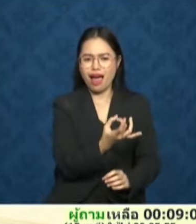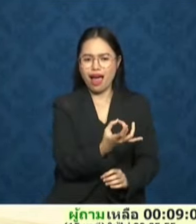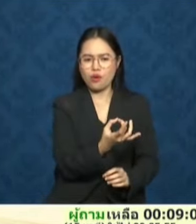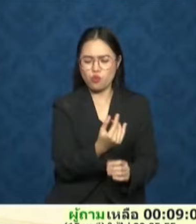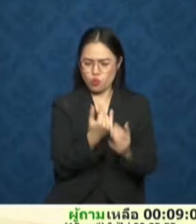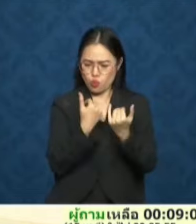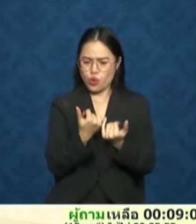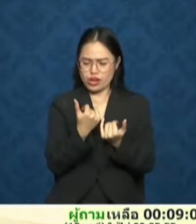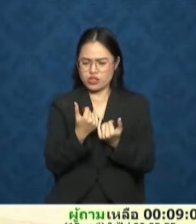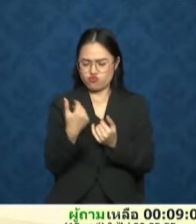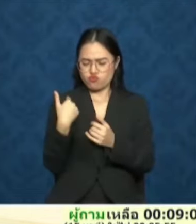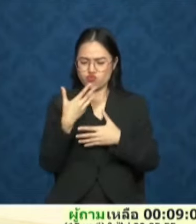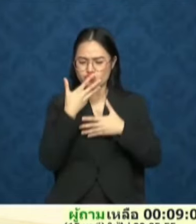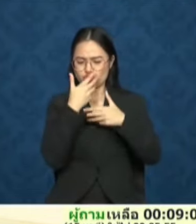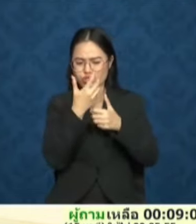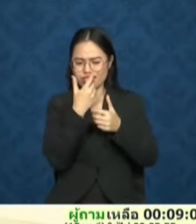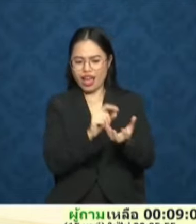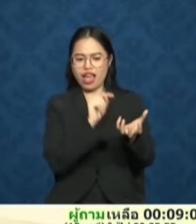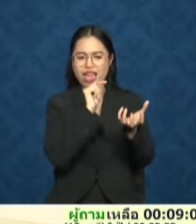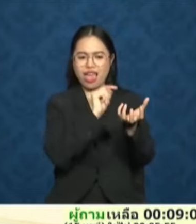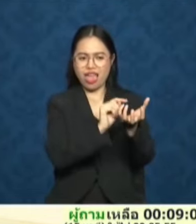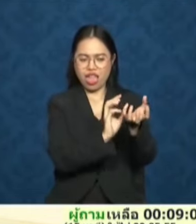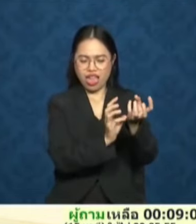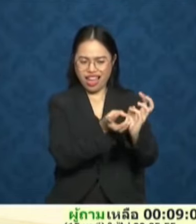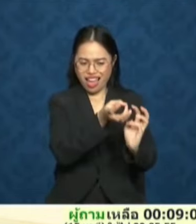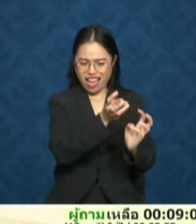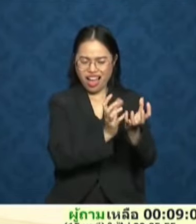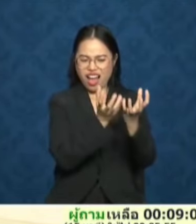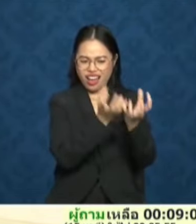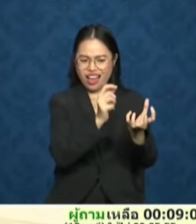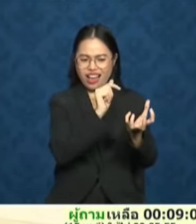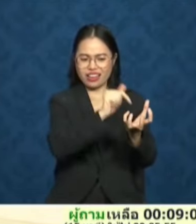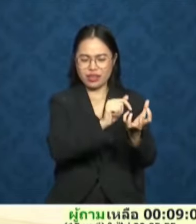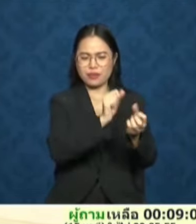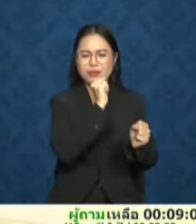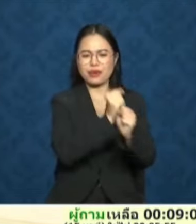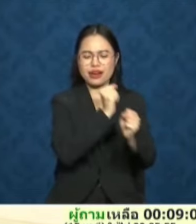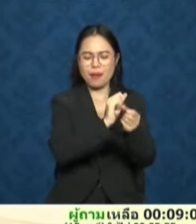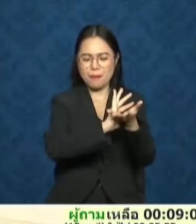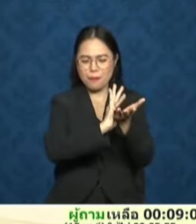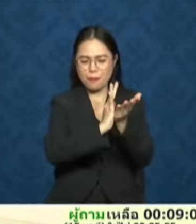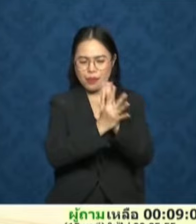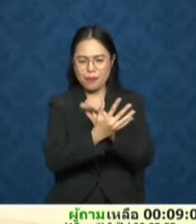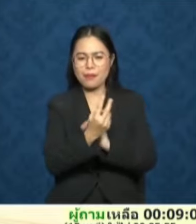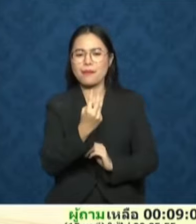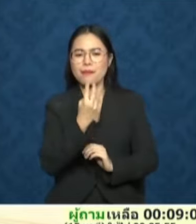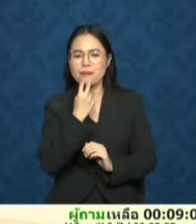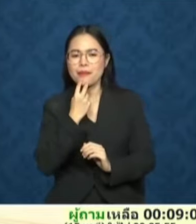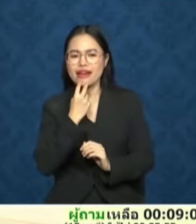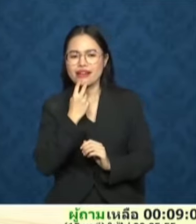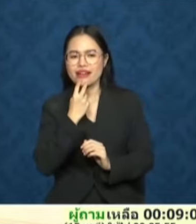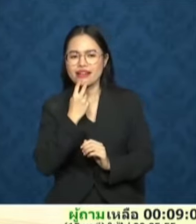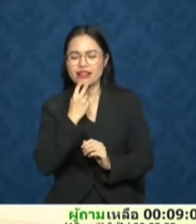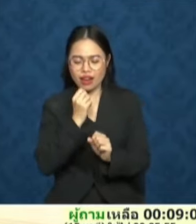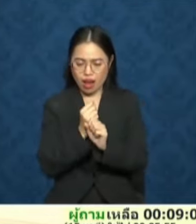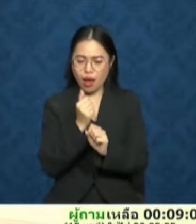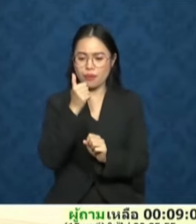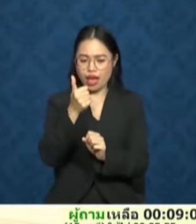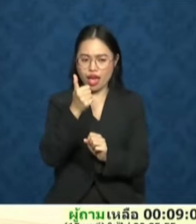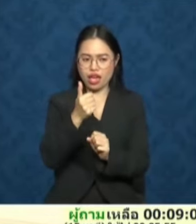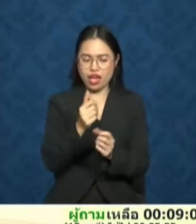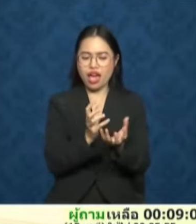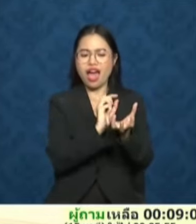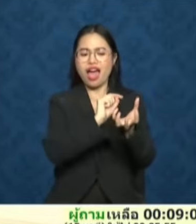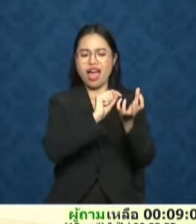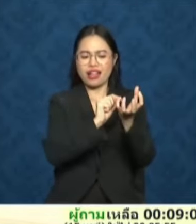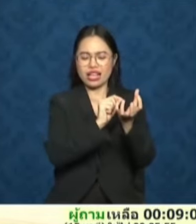ี้ทุคนสนใจริเทียมมากก็ริเทีมเป็นแร่ที่ต้องใช้ในการผลิตแตเตอรี่ค่ะแล้ทสำคัสุตริเทียมเองมไม่สามา